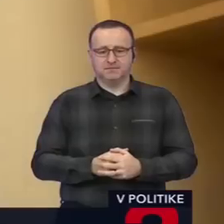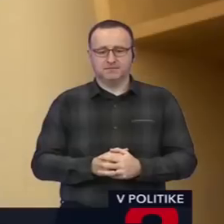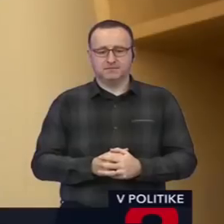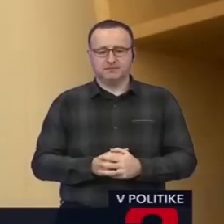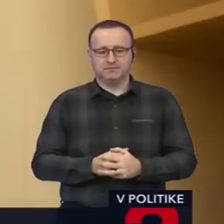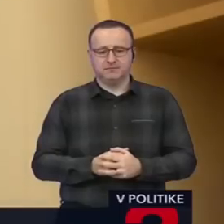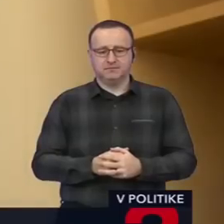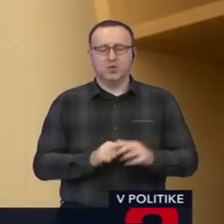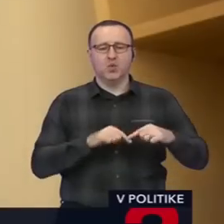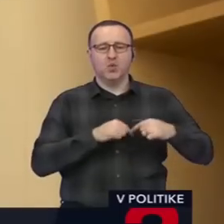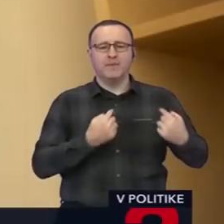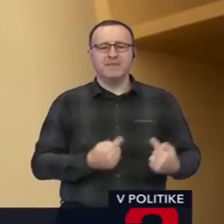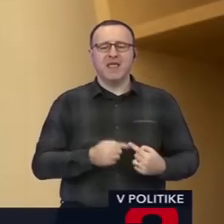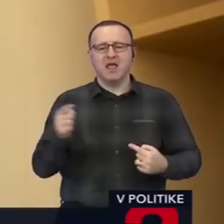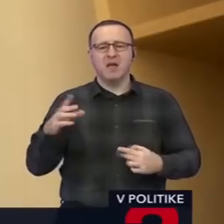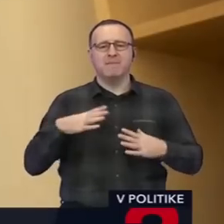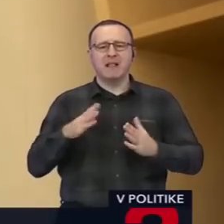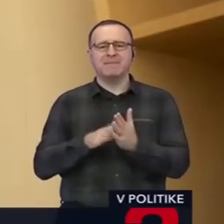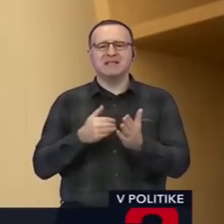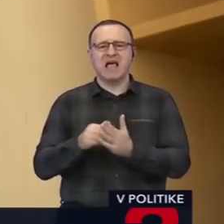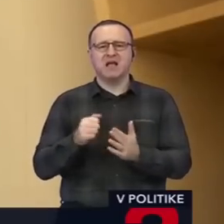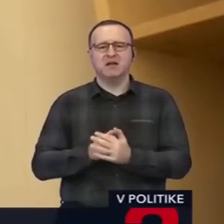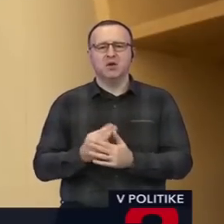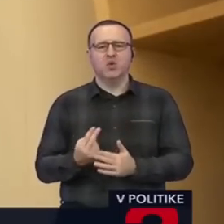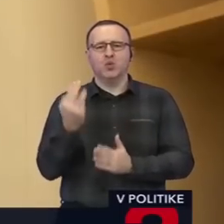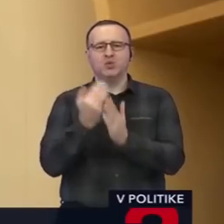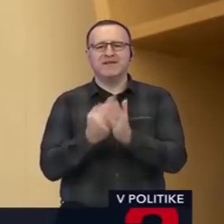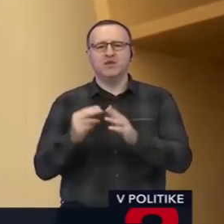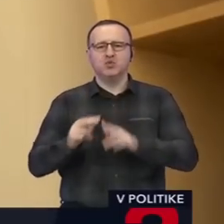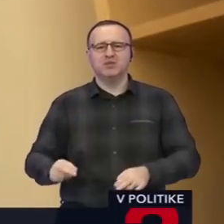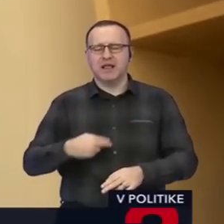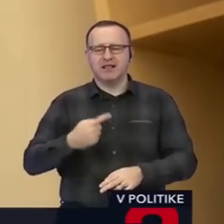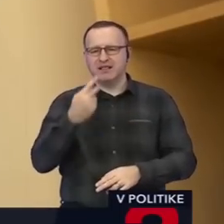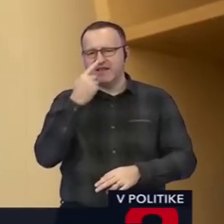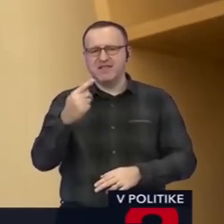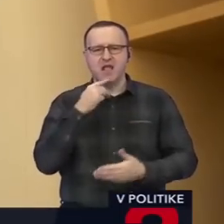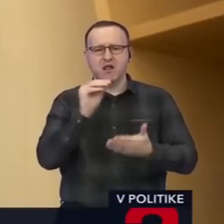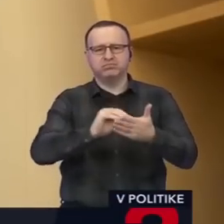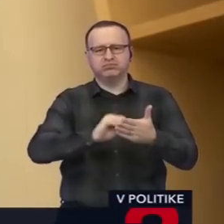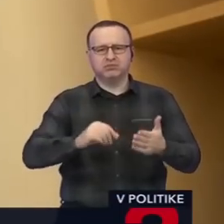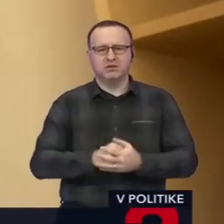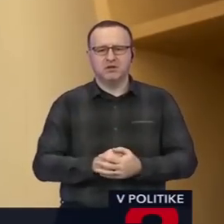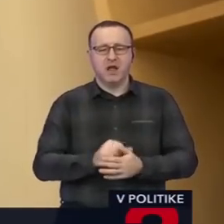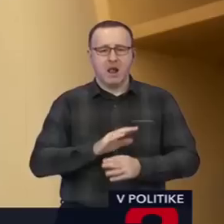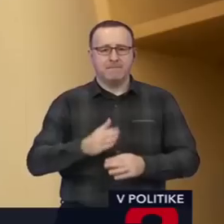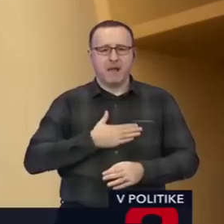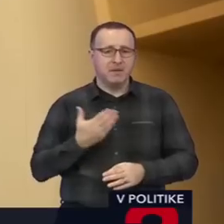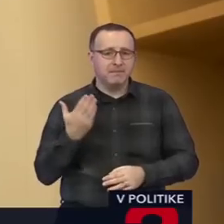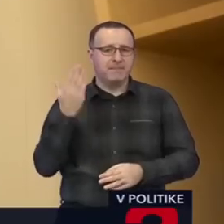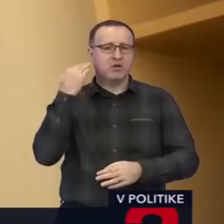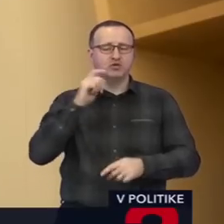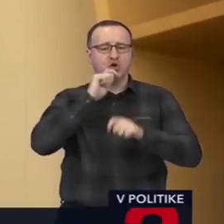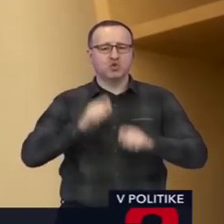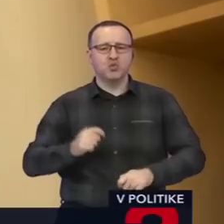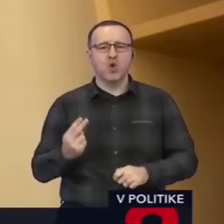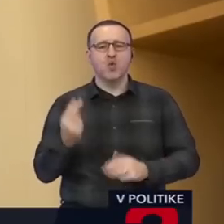Úprimne, nevidel som to vyjadrenie pána Mazáka. Trochu ma zaskočilo v tom zmysle, že viem, že máme predošlé rozhodnutia Ústavného súdu v